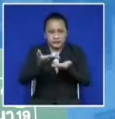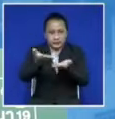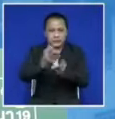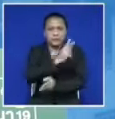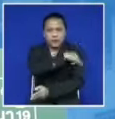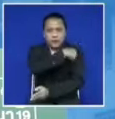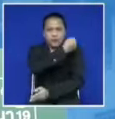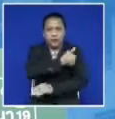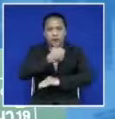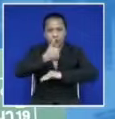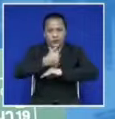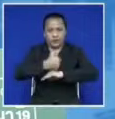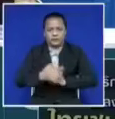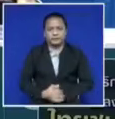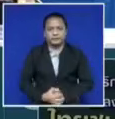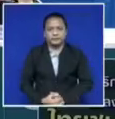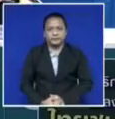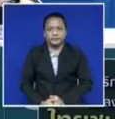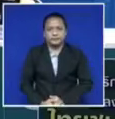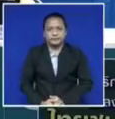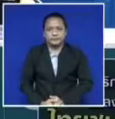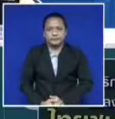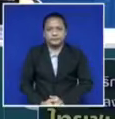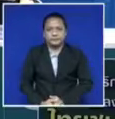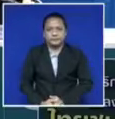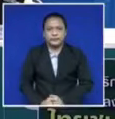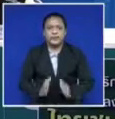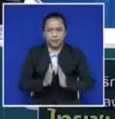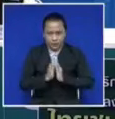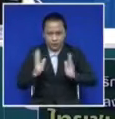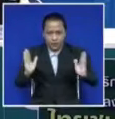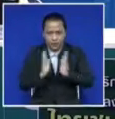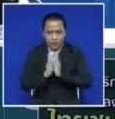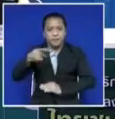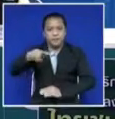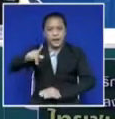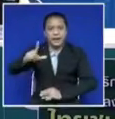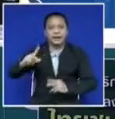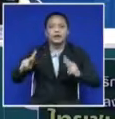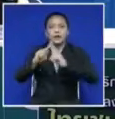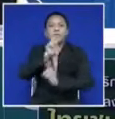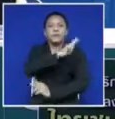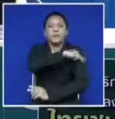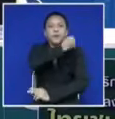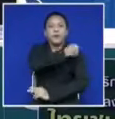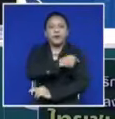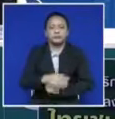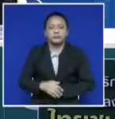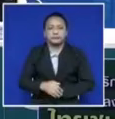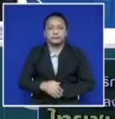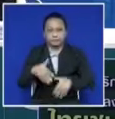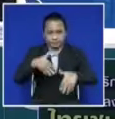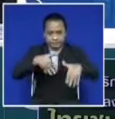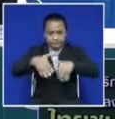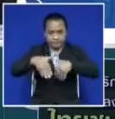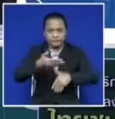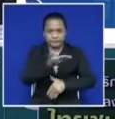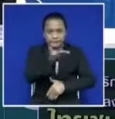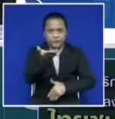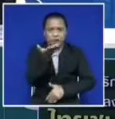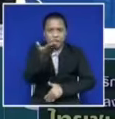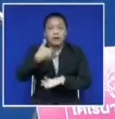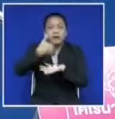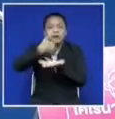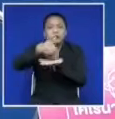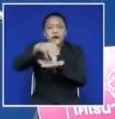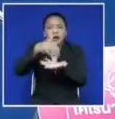ณหมอภาสนะครับเชิญครับ ครับขอบพระคุณท่านปลัดกระทรวงสาธารณสุขครับเรียนพี่น้องประชาชนนะครับผมขออนุญาตนำเรีย